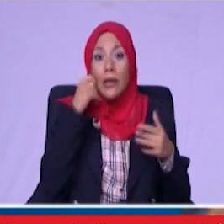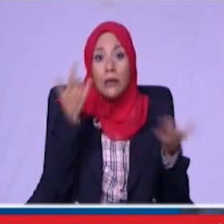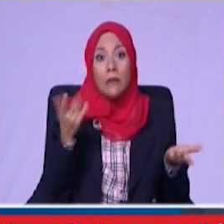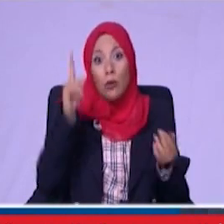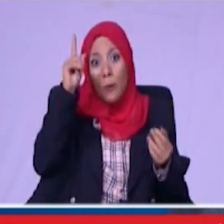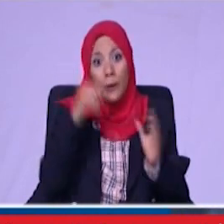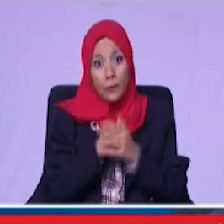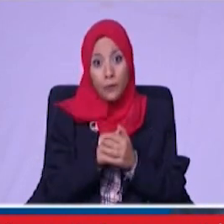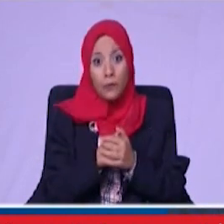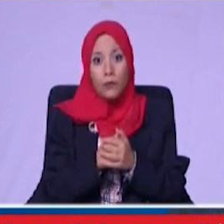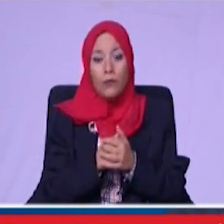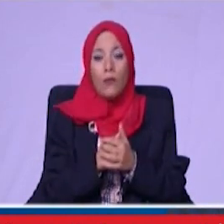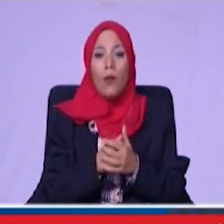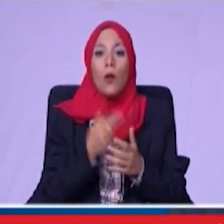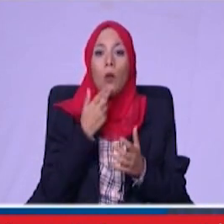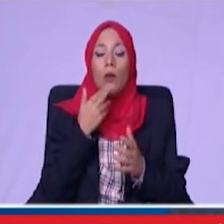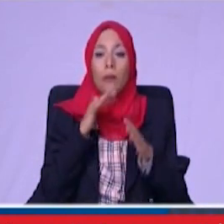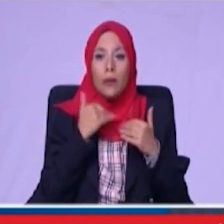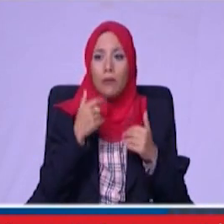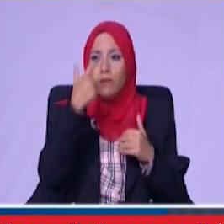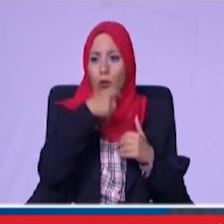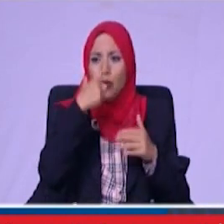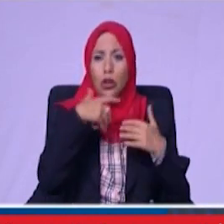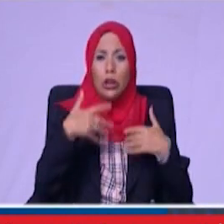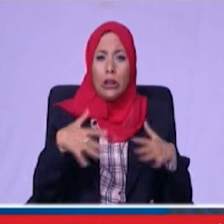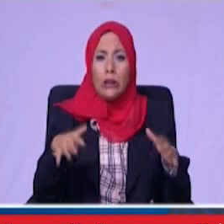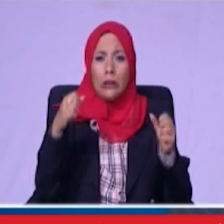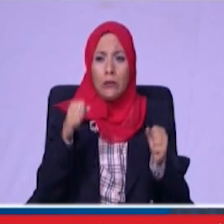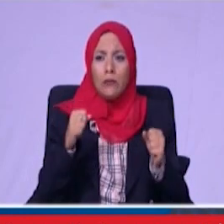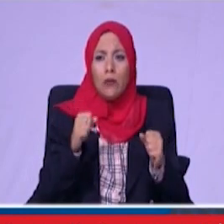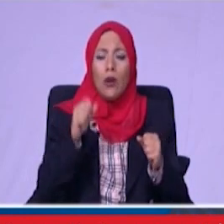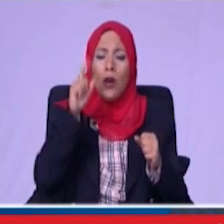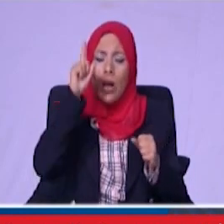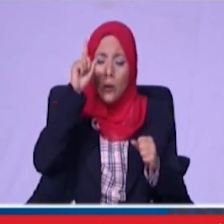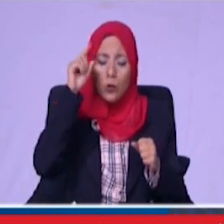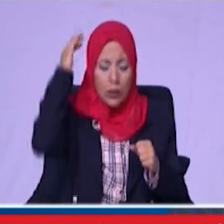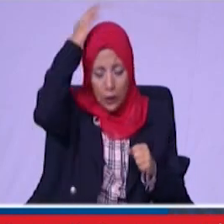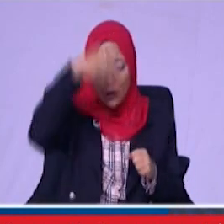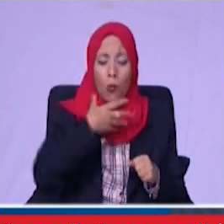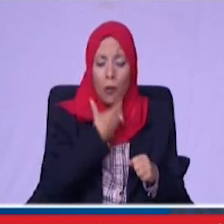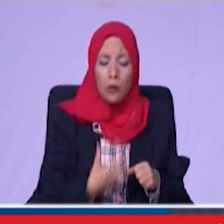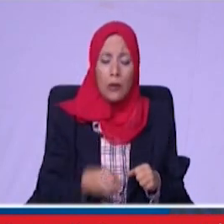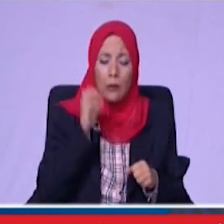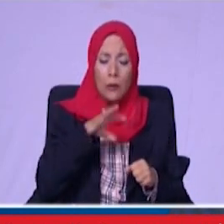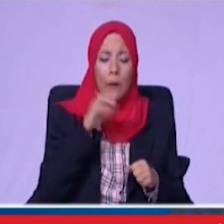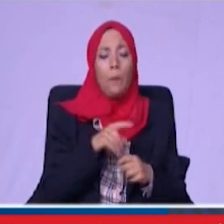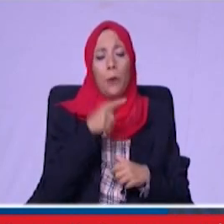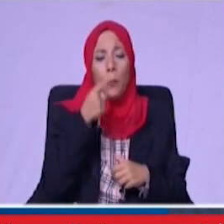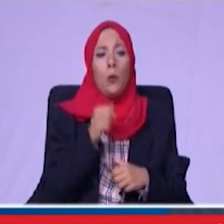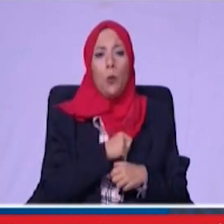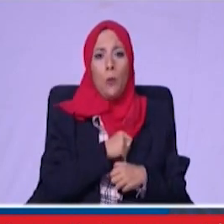الاب مات له ابن فبيبكي بكاء شديد فسيدنا النبي صلى الله عليه وسلم قال له ايسر